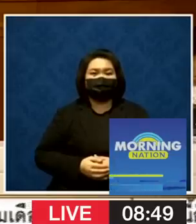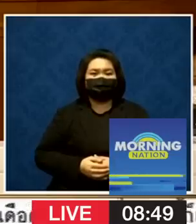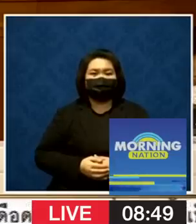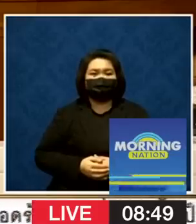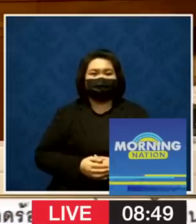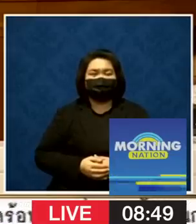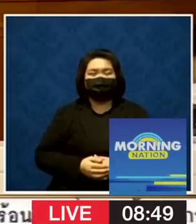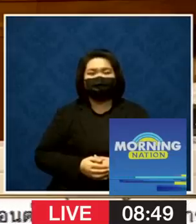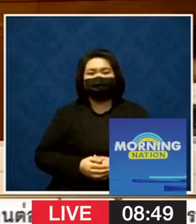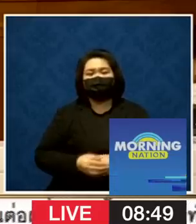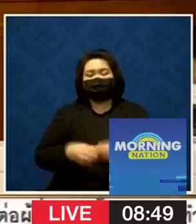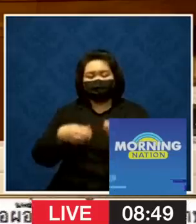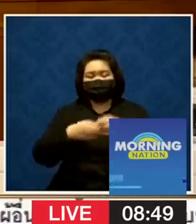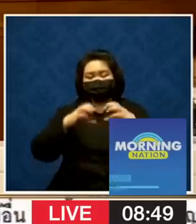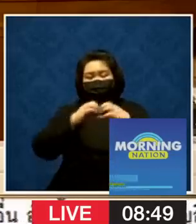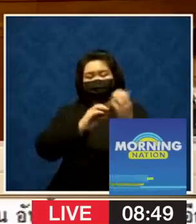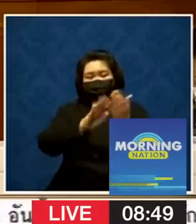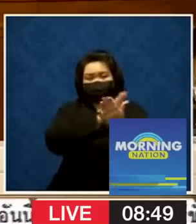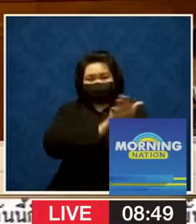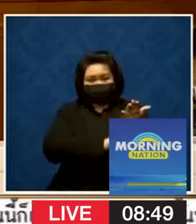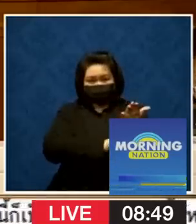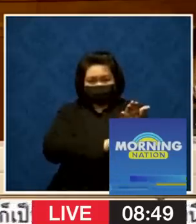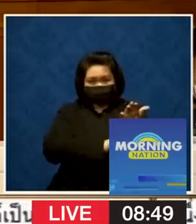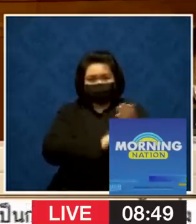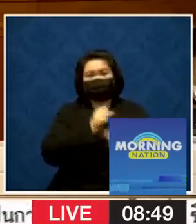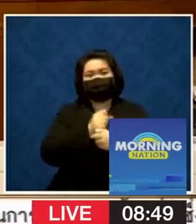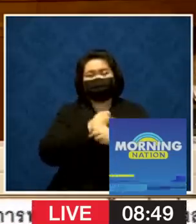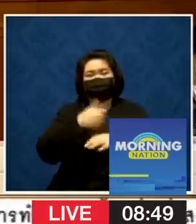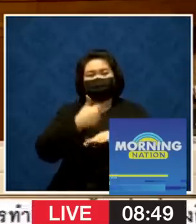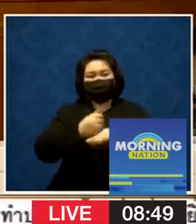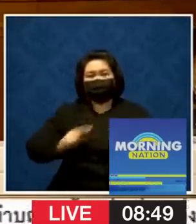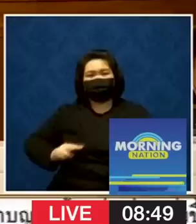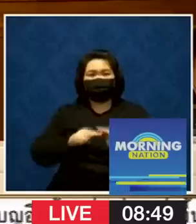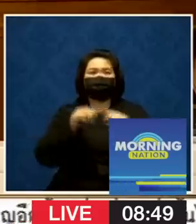ากันบางทีอาจจะหลังเลือกตั้งเลยสำหรับเรื่องนี ้แต่เชื่อว่าหลายคนก็รอดูเหมือน